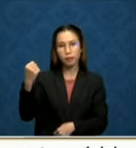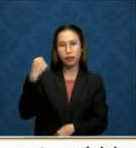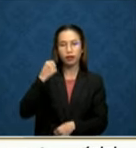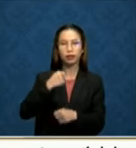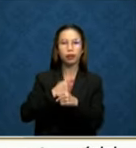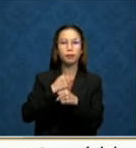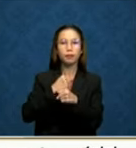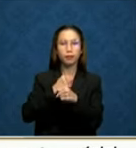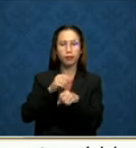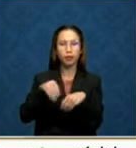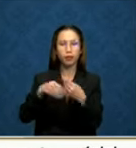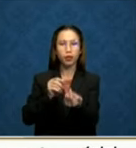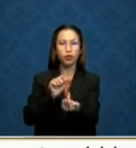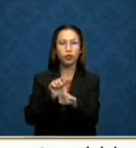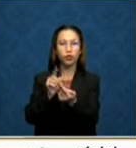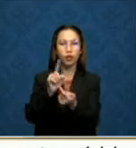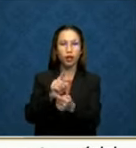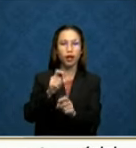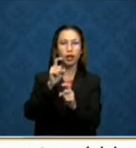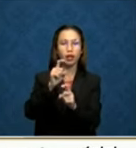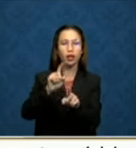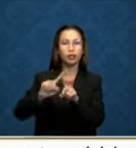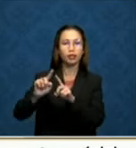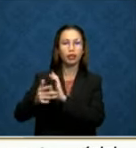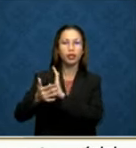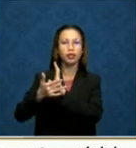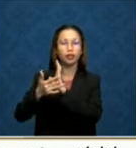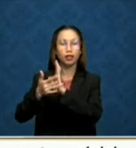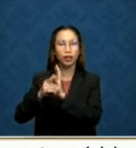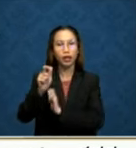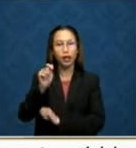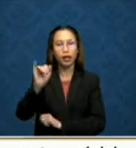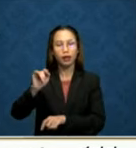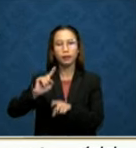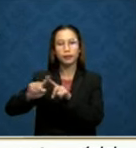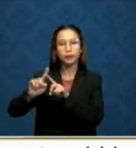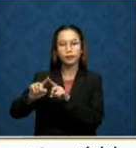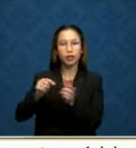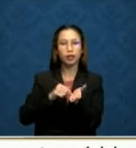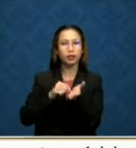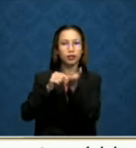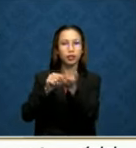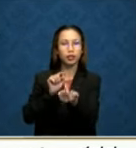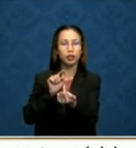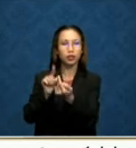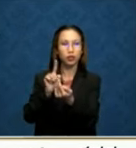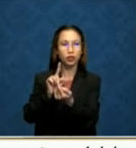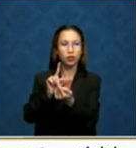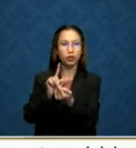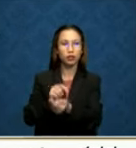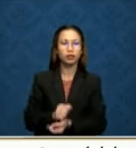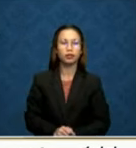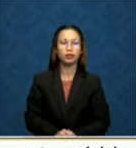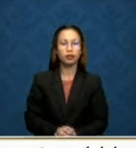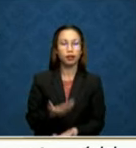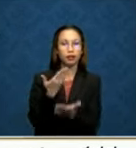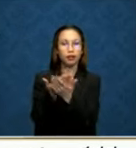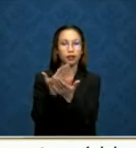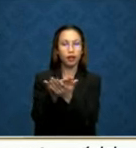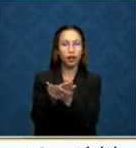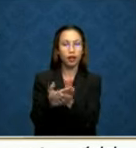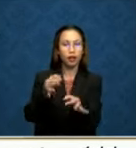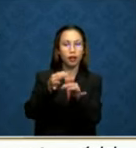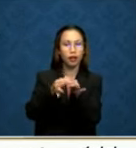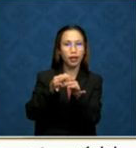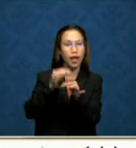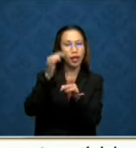นการทำงานเรื่องภัยจากที่จะตองมากขึ้้วกหวงว่าข้อเสนอเรื่อง Slow Paymentหรอการหนวงเงินที่ธนาคาร